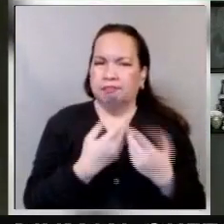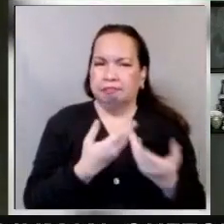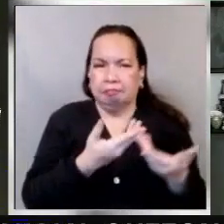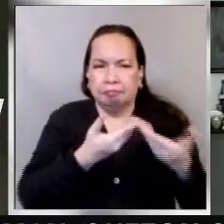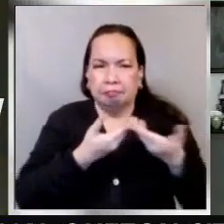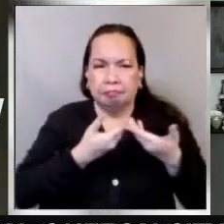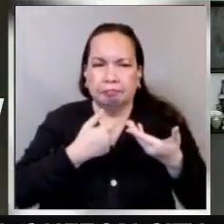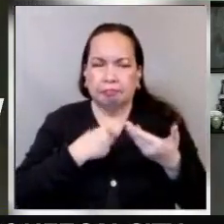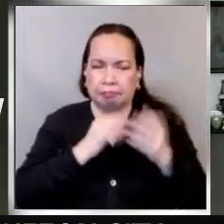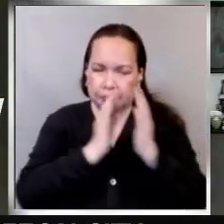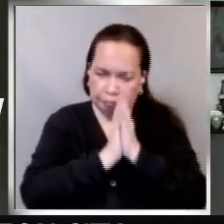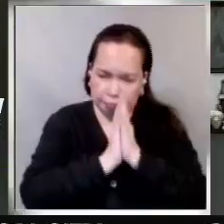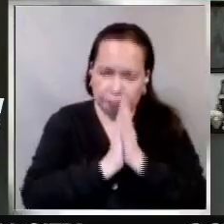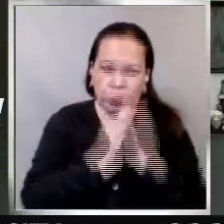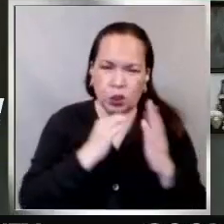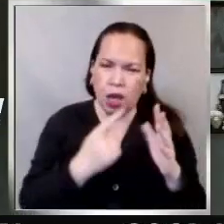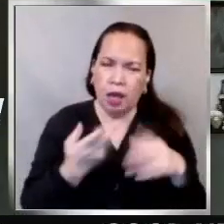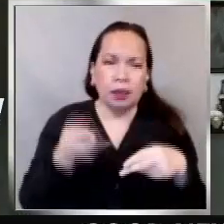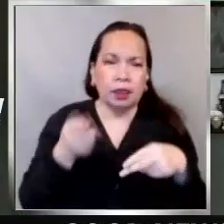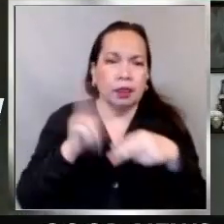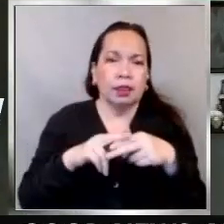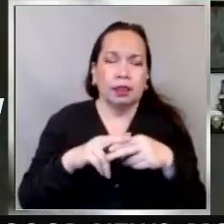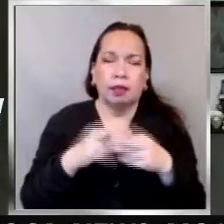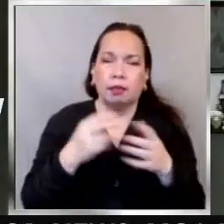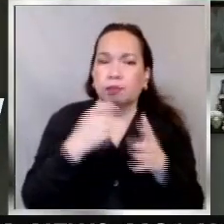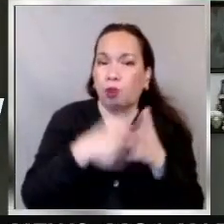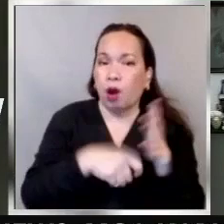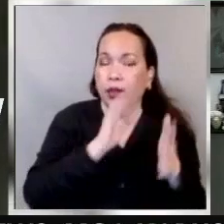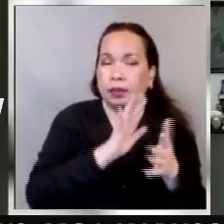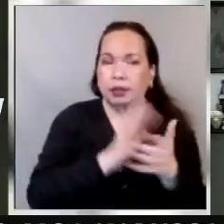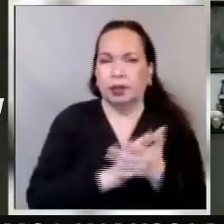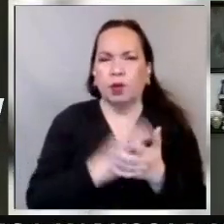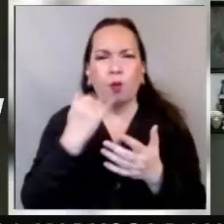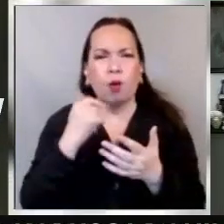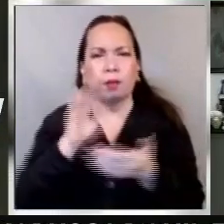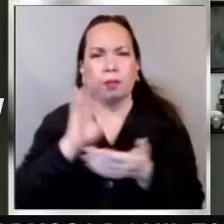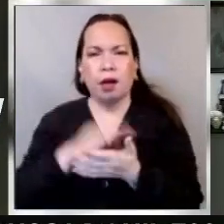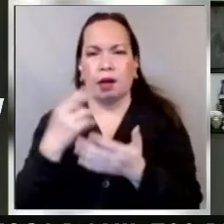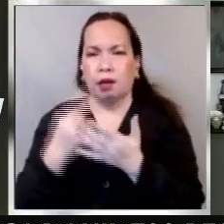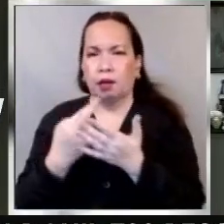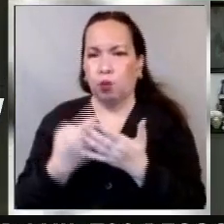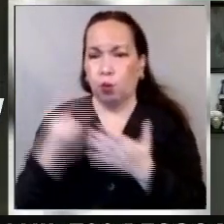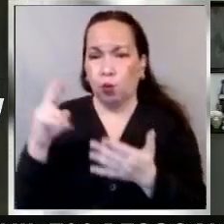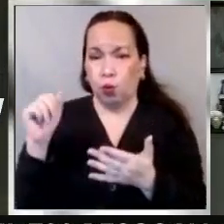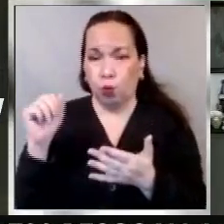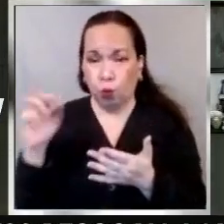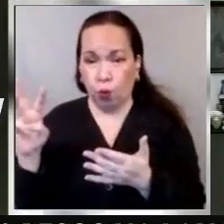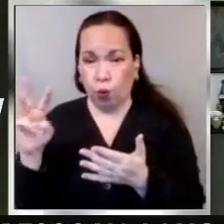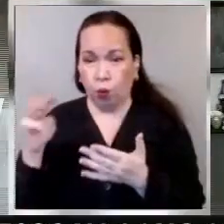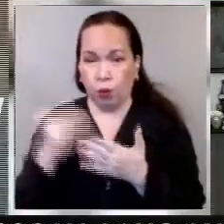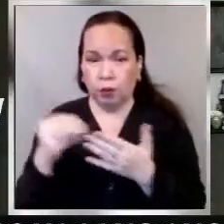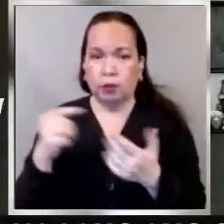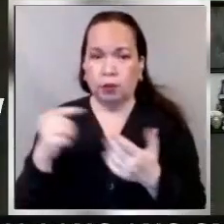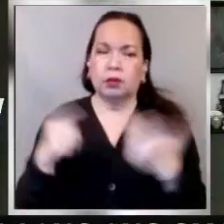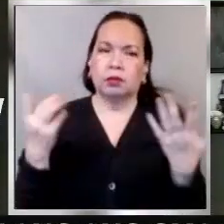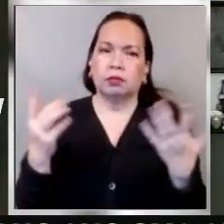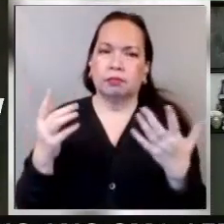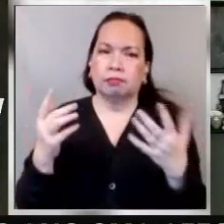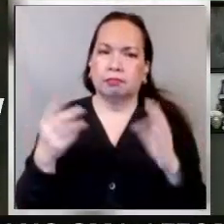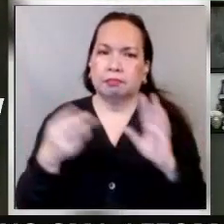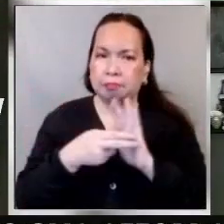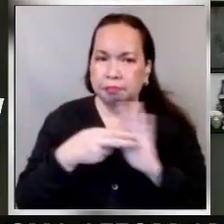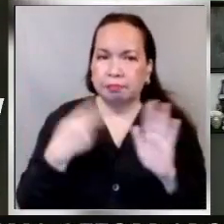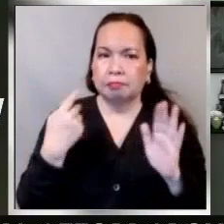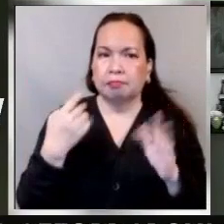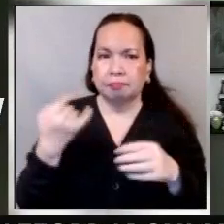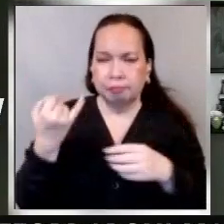nag-request ng price adjustments. Raw materials, the labels, the ingredients, yan yung